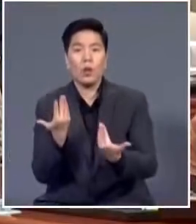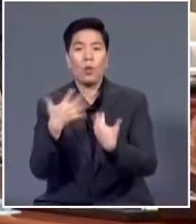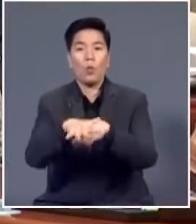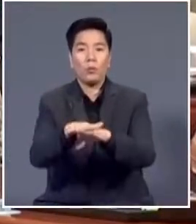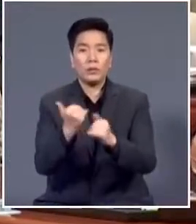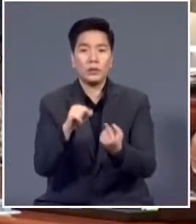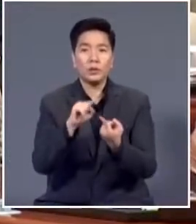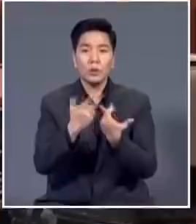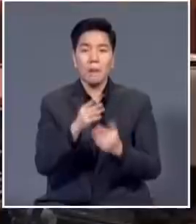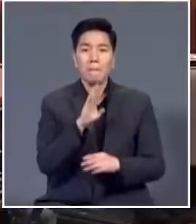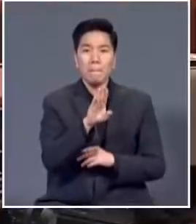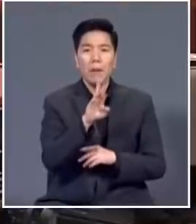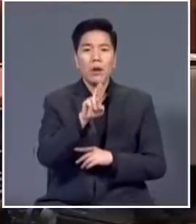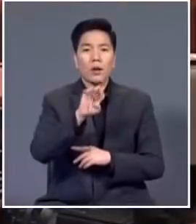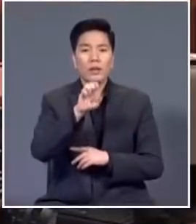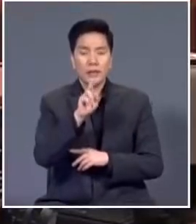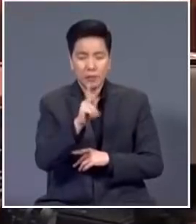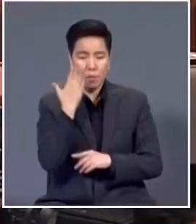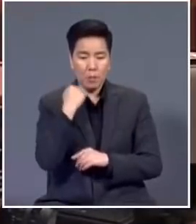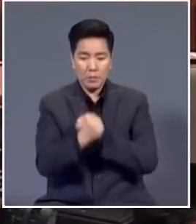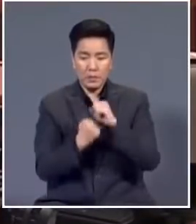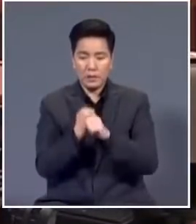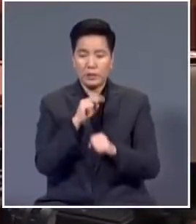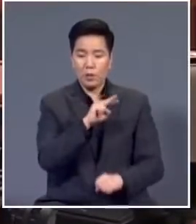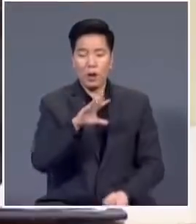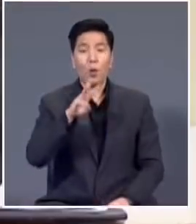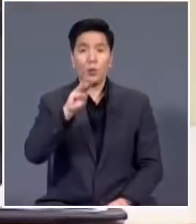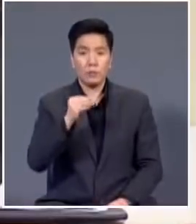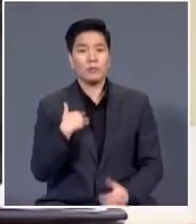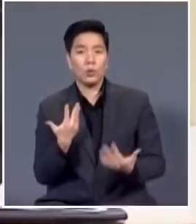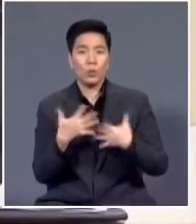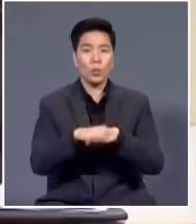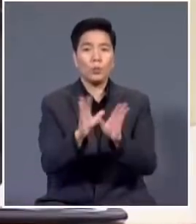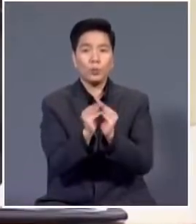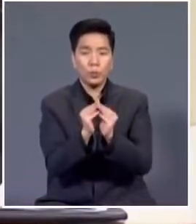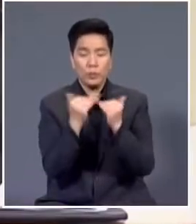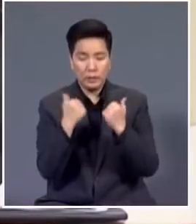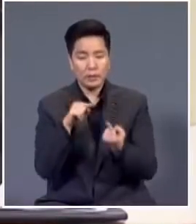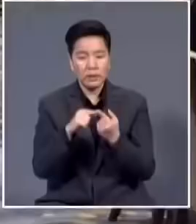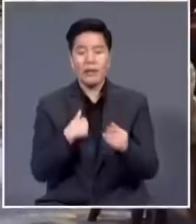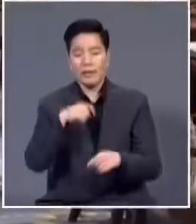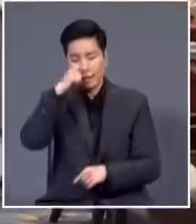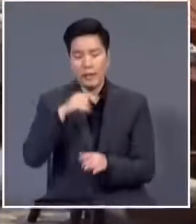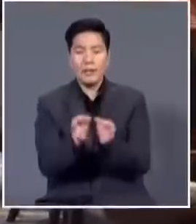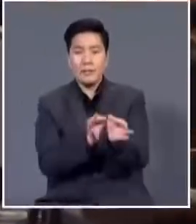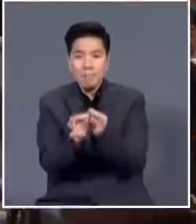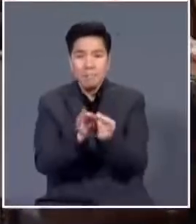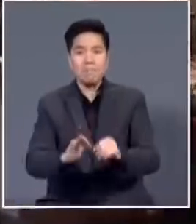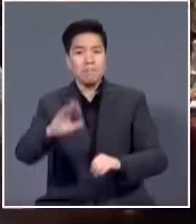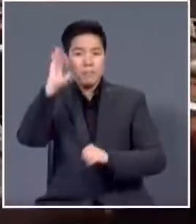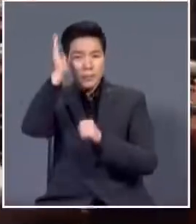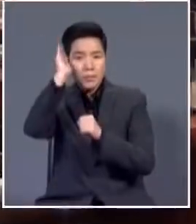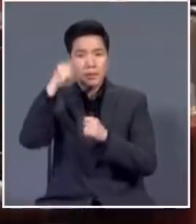มของกลุ่มประเทศบริกส์นะครับในปี2560ที่ผ่านมาซึ่งเหล่านี้ก็ได้เปิดโอกาสให้เราได้ชี้แจงประชาสัมพันธ์ประเทศของเ